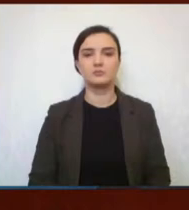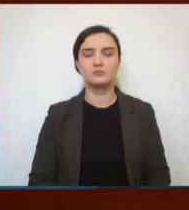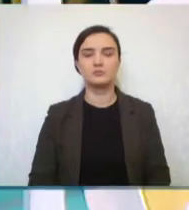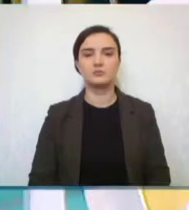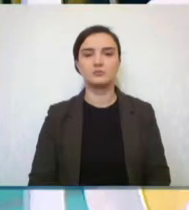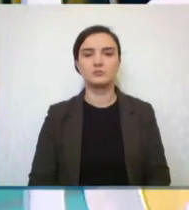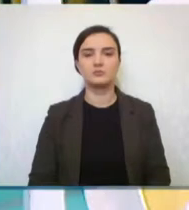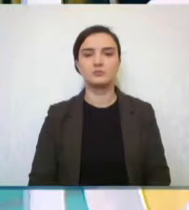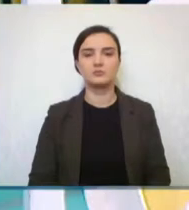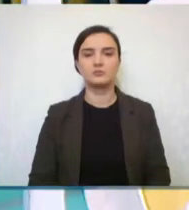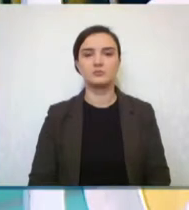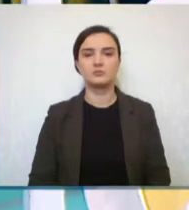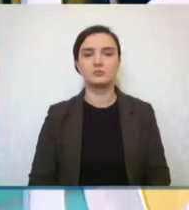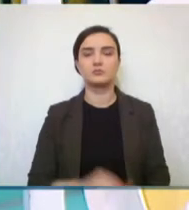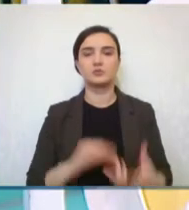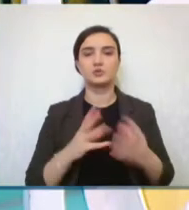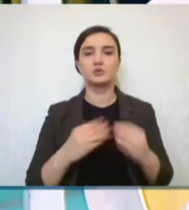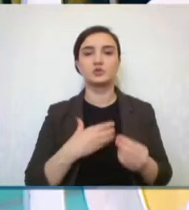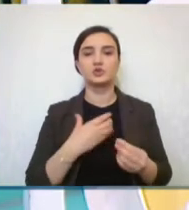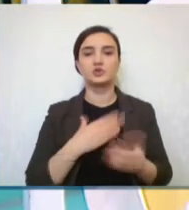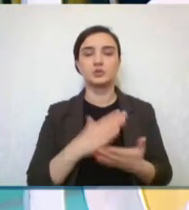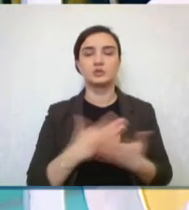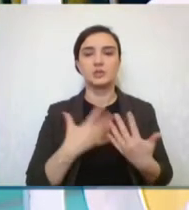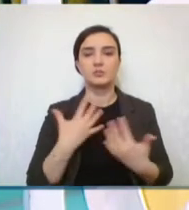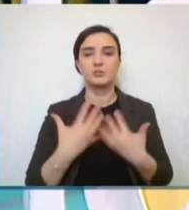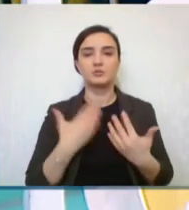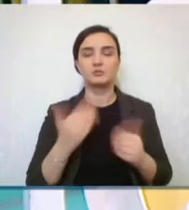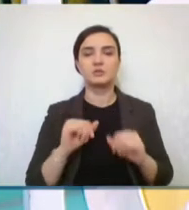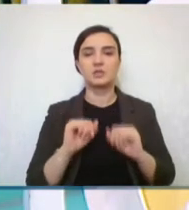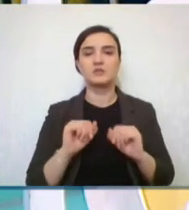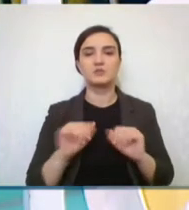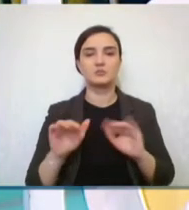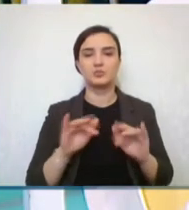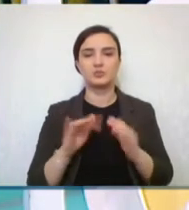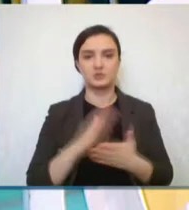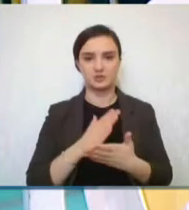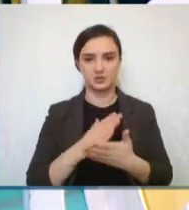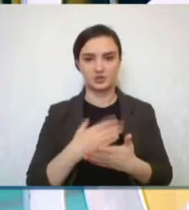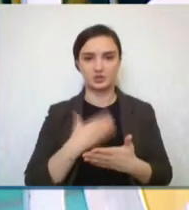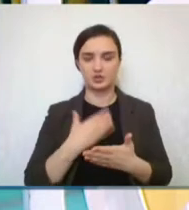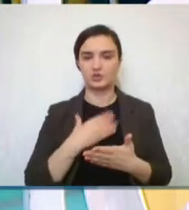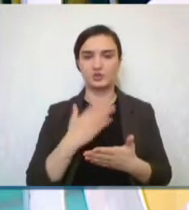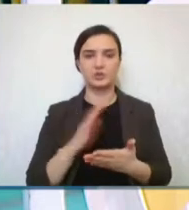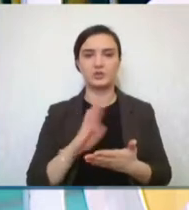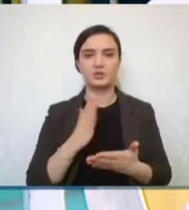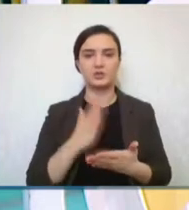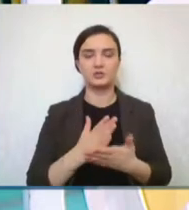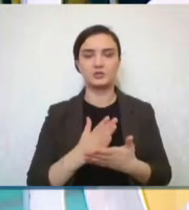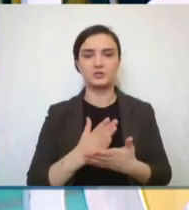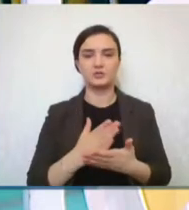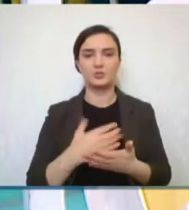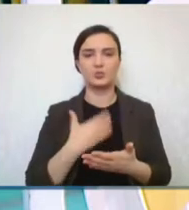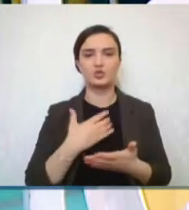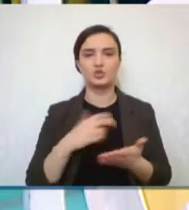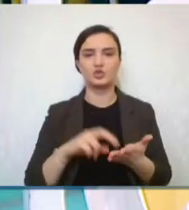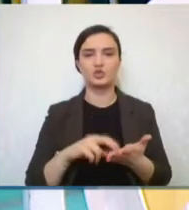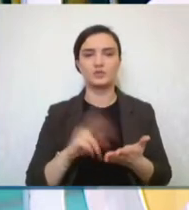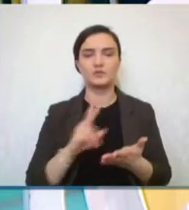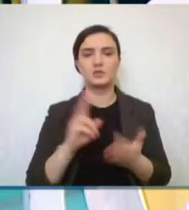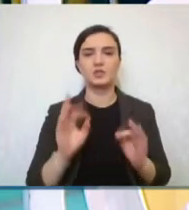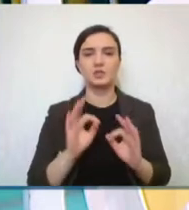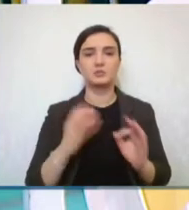არის ემოცია და მას დაცვის ფუნქცია, კიდევ ამბობ შიში არ არის, ახლა უშიშარი და ვისაც არაფერს არ